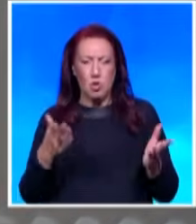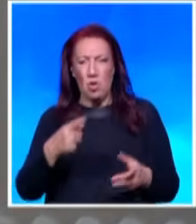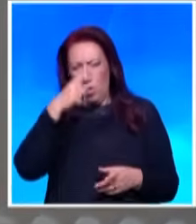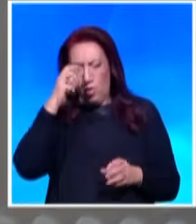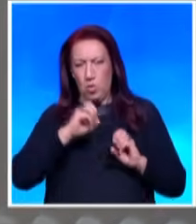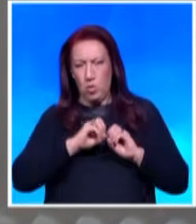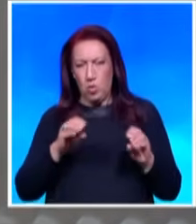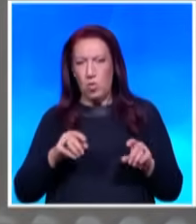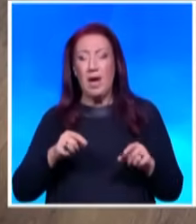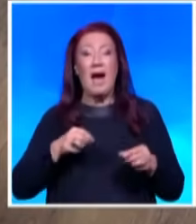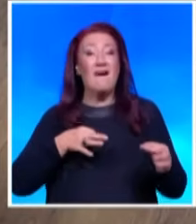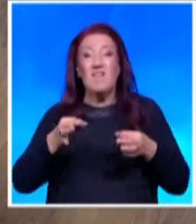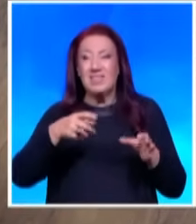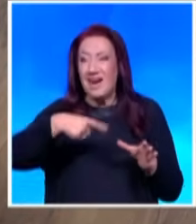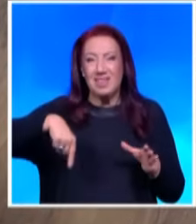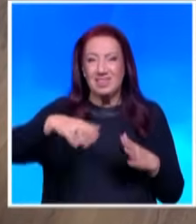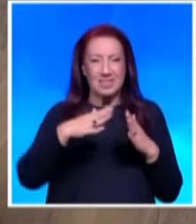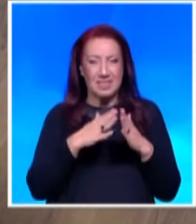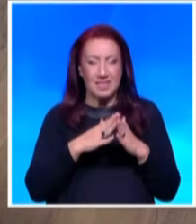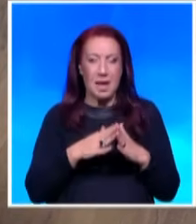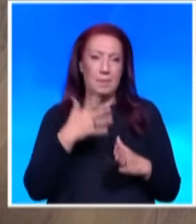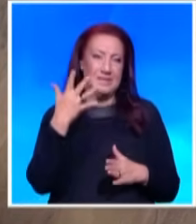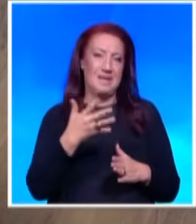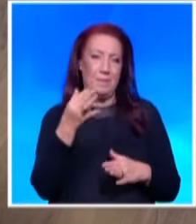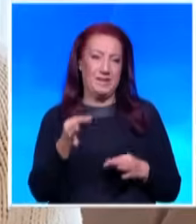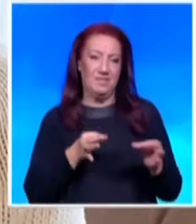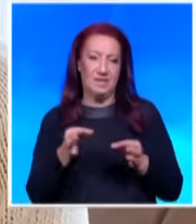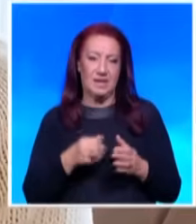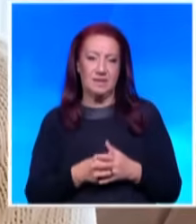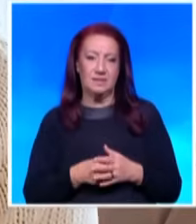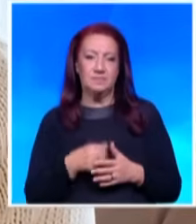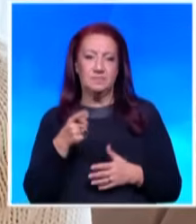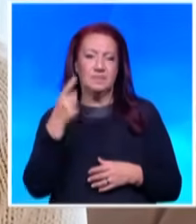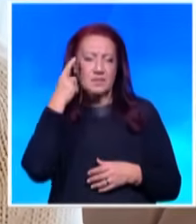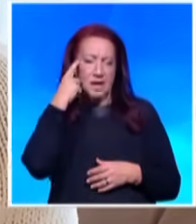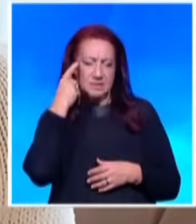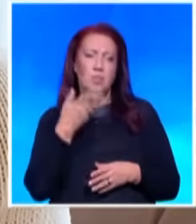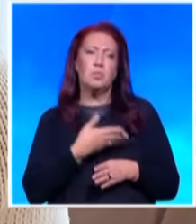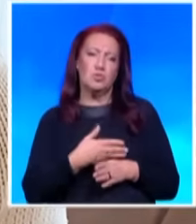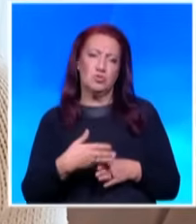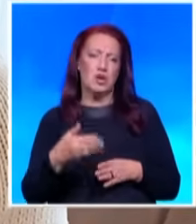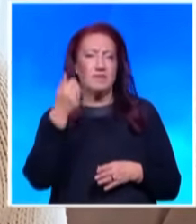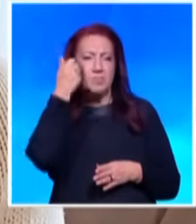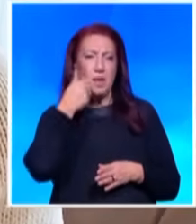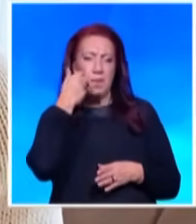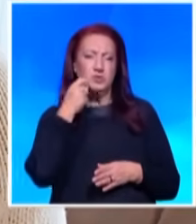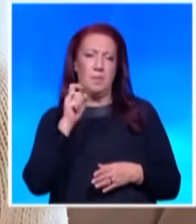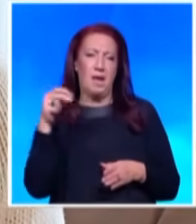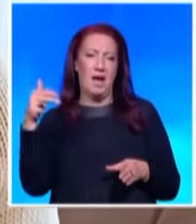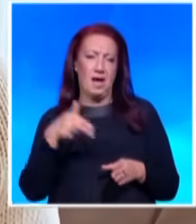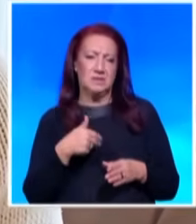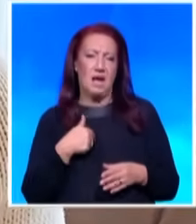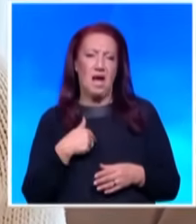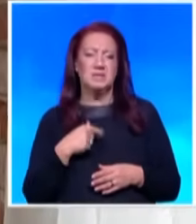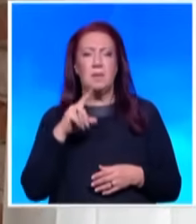Въпреки увеличението, Мария ще продължи да се отоплява на газ. Мисля, че няма да имам проблем. Аз съм пенсионер. Работя